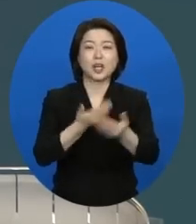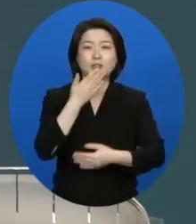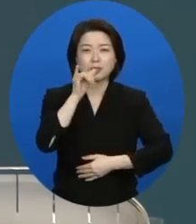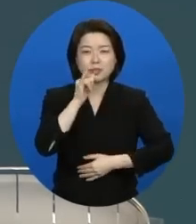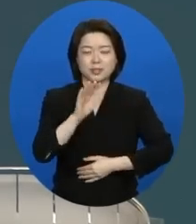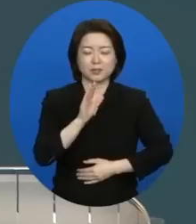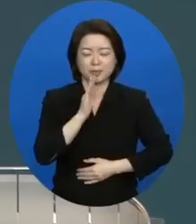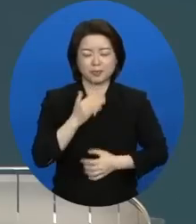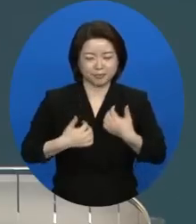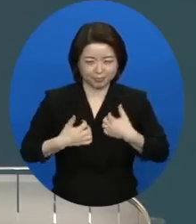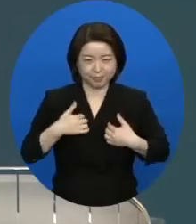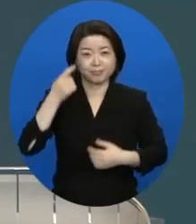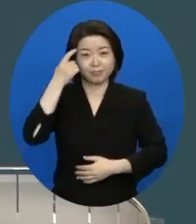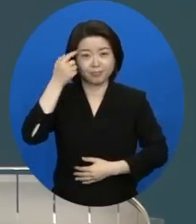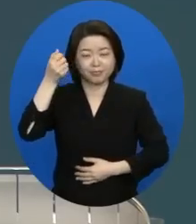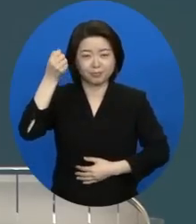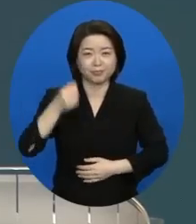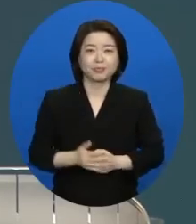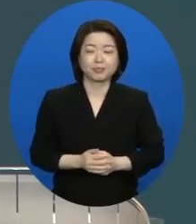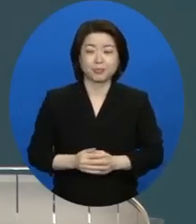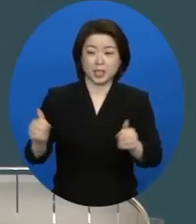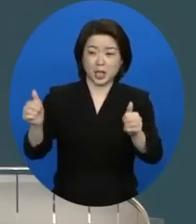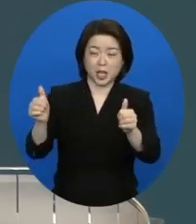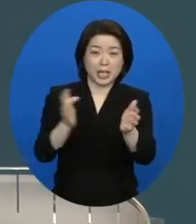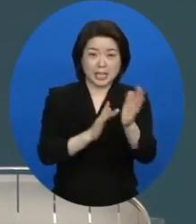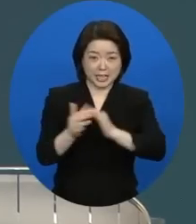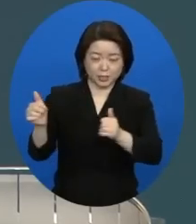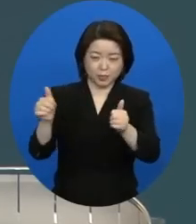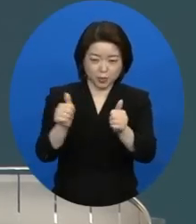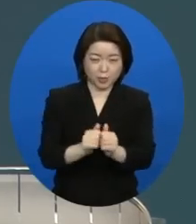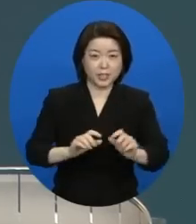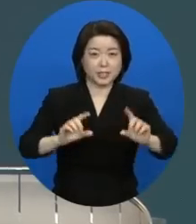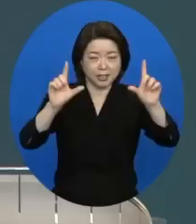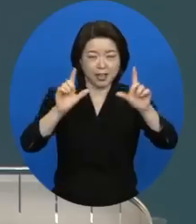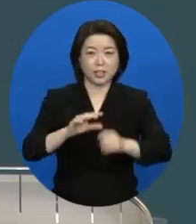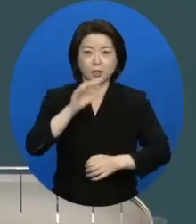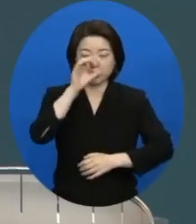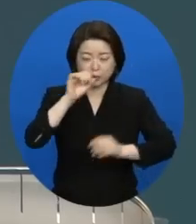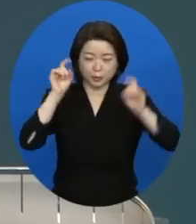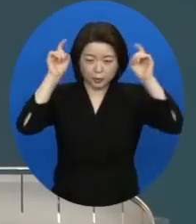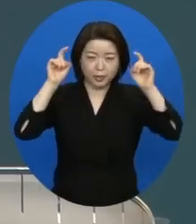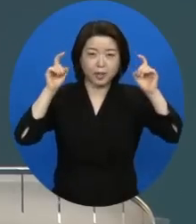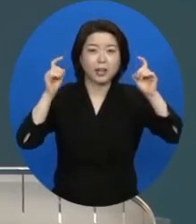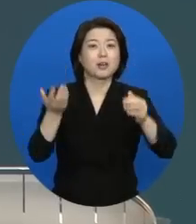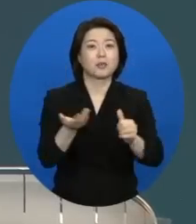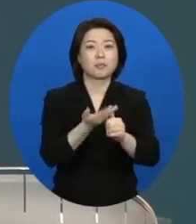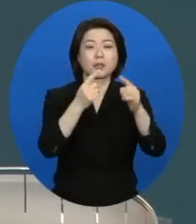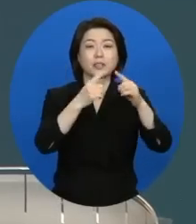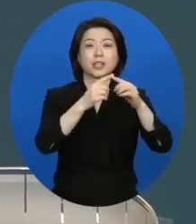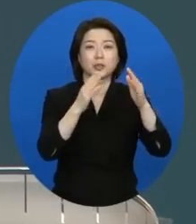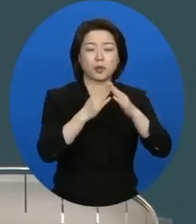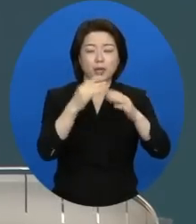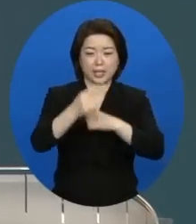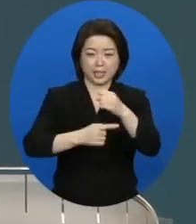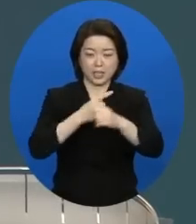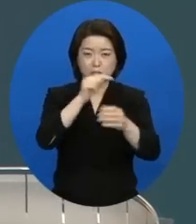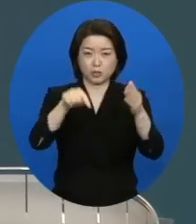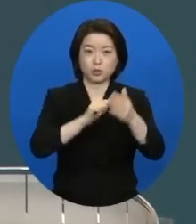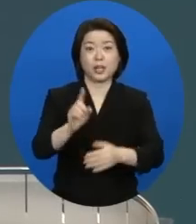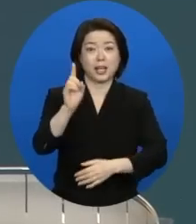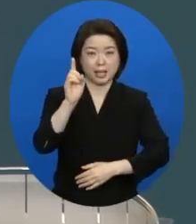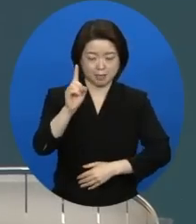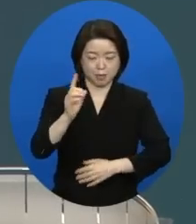정말 기쁩니다. 위드 디저스 데이는 선한목자교회 1년 중에 한 번